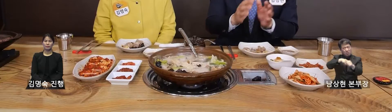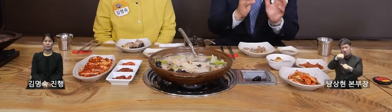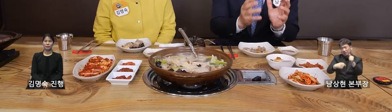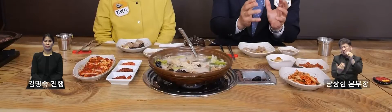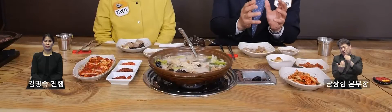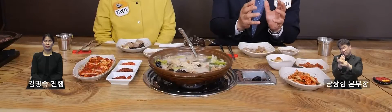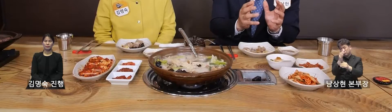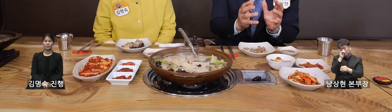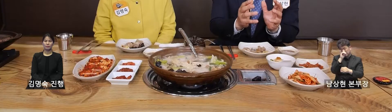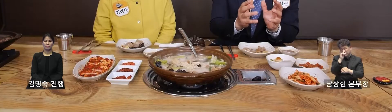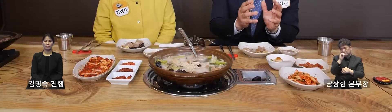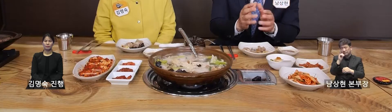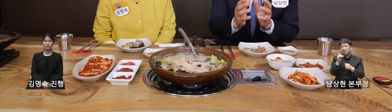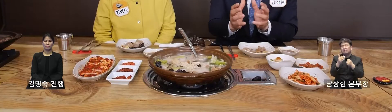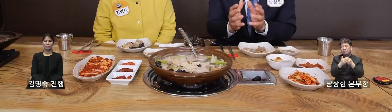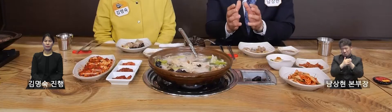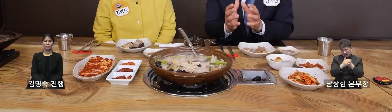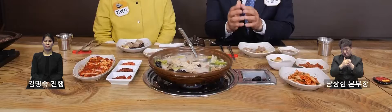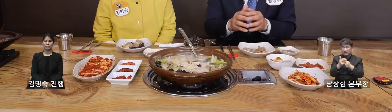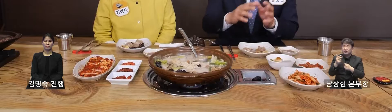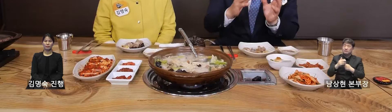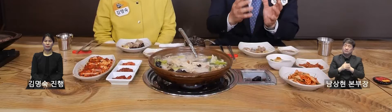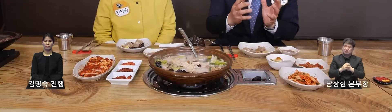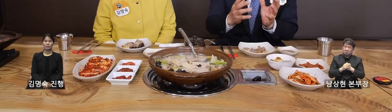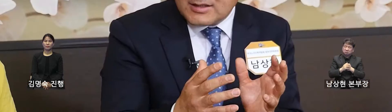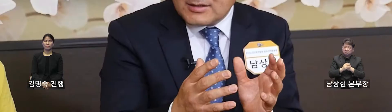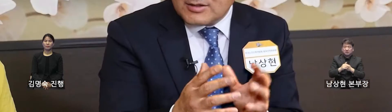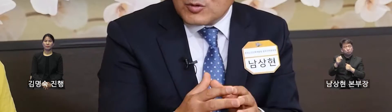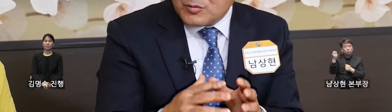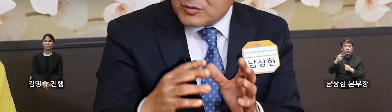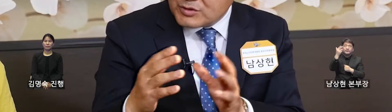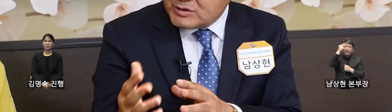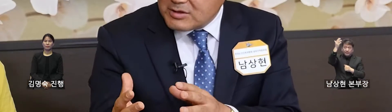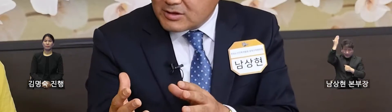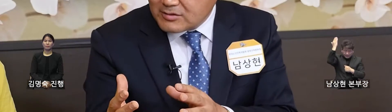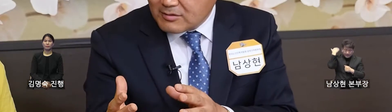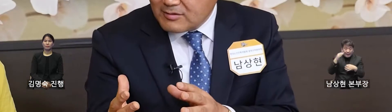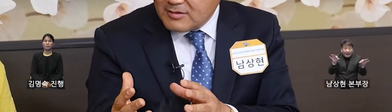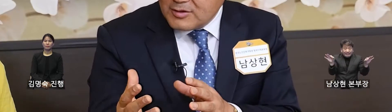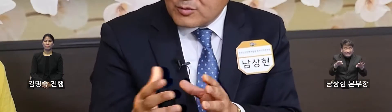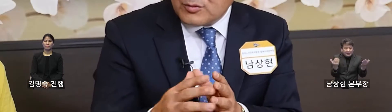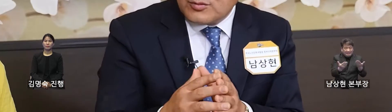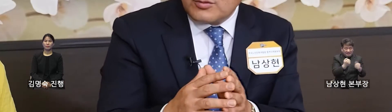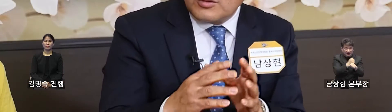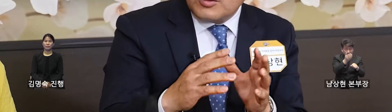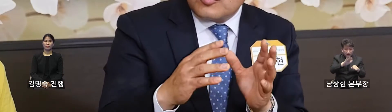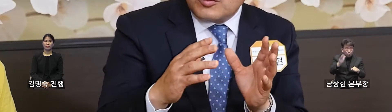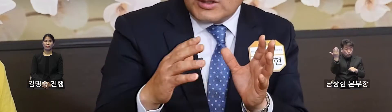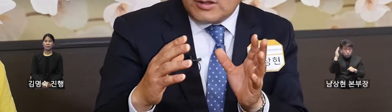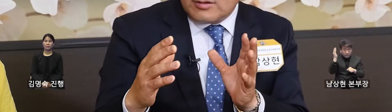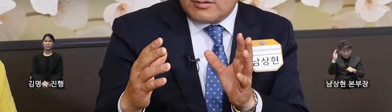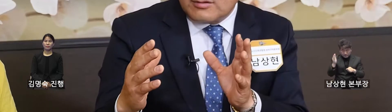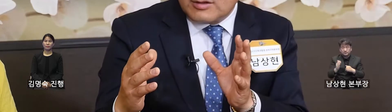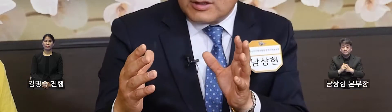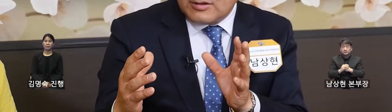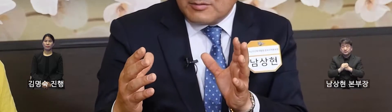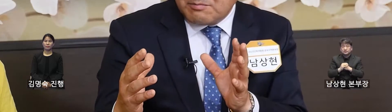예전에는 단순한 일자리들을 많이 했는데 그 일자리들이 조금 더 진화돼서 또